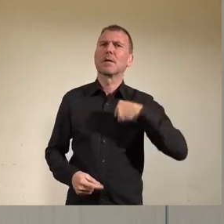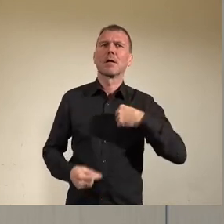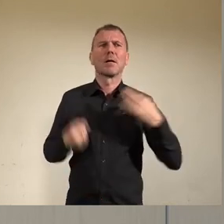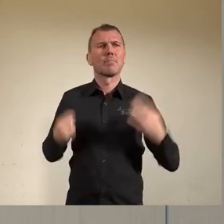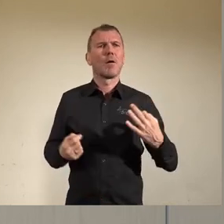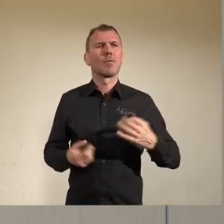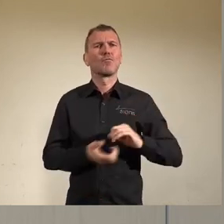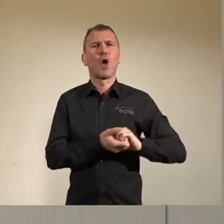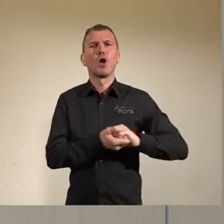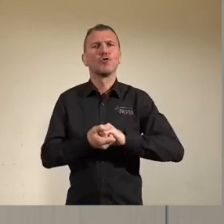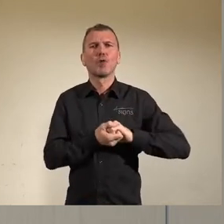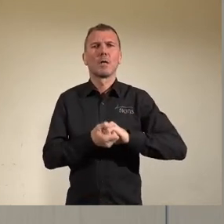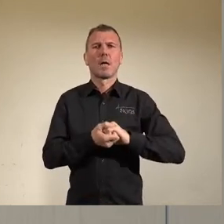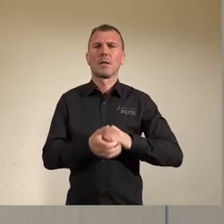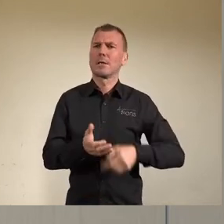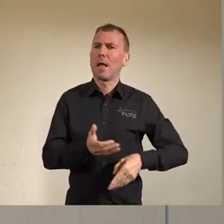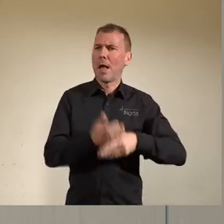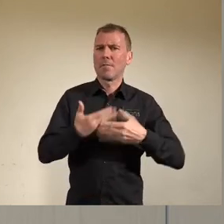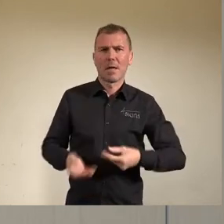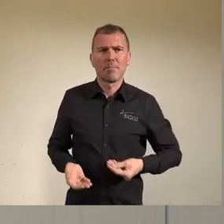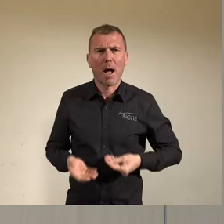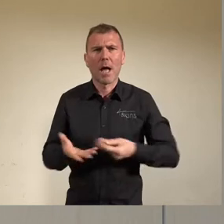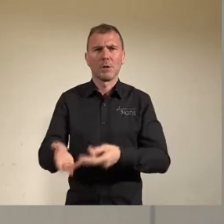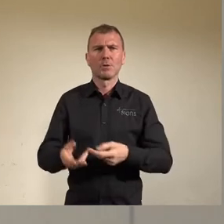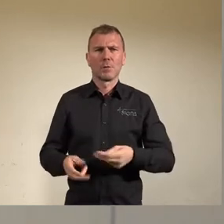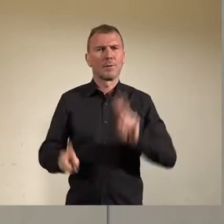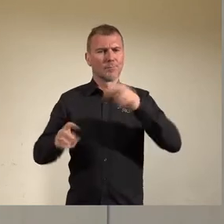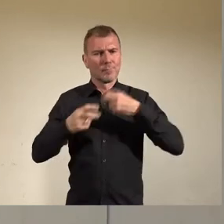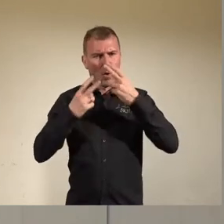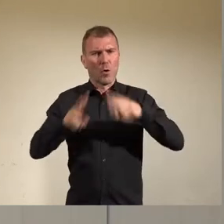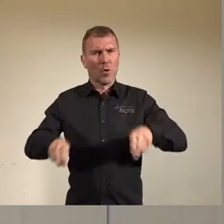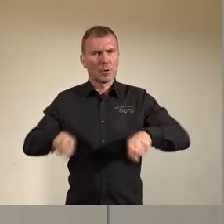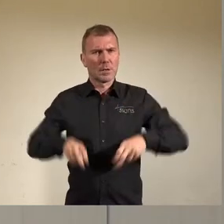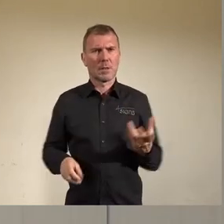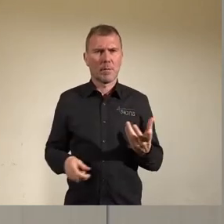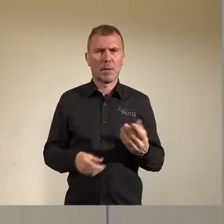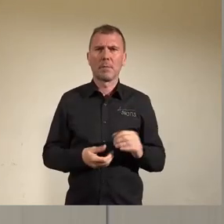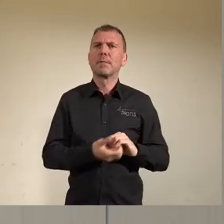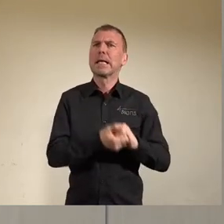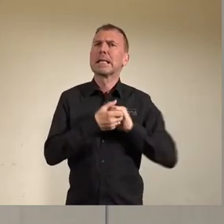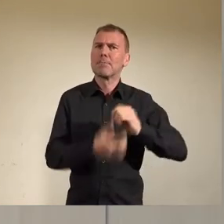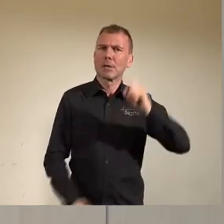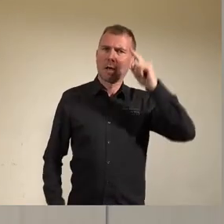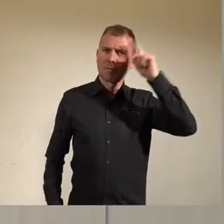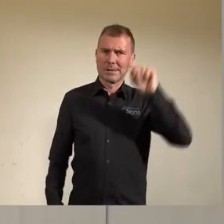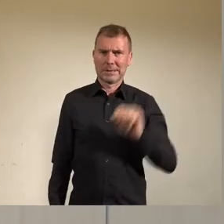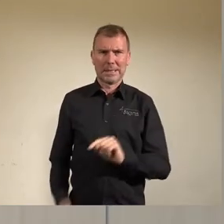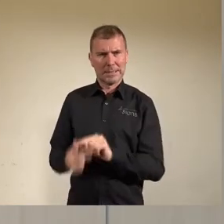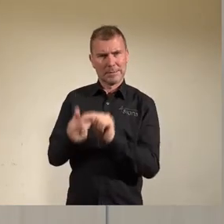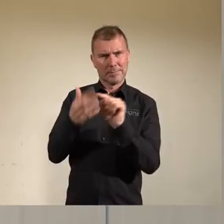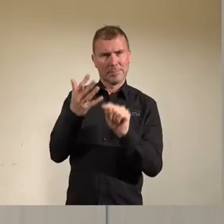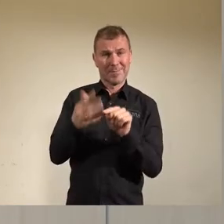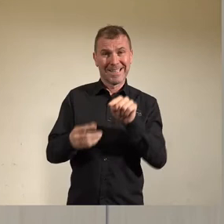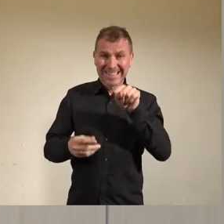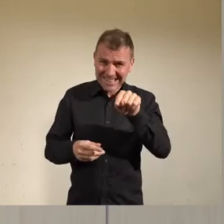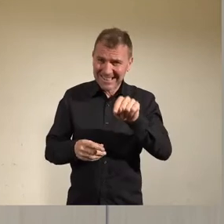Solidarität, Hilfsbereitschaft, Rücksichtnahme und Gemeinschaftssinn. Und an eben diese